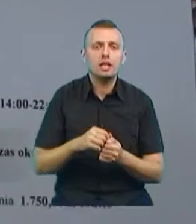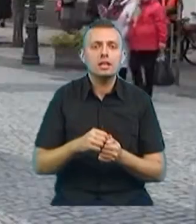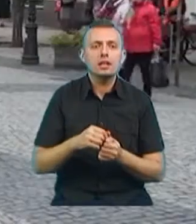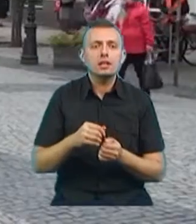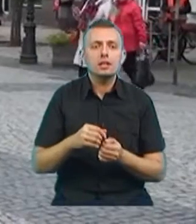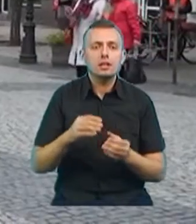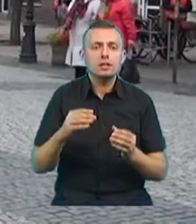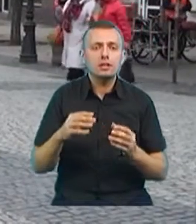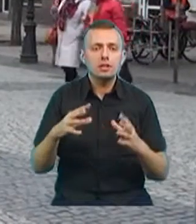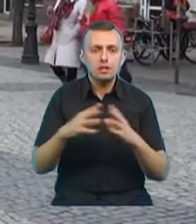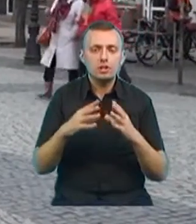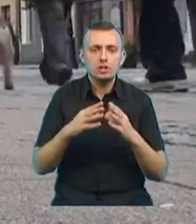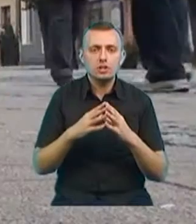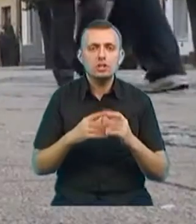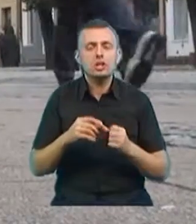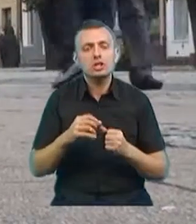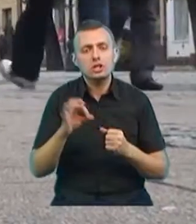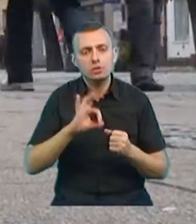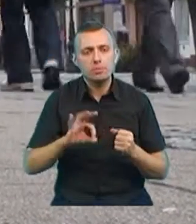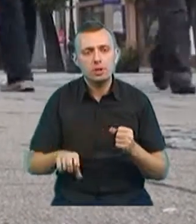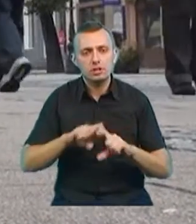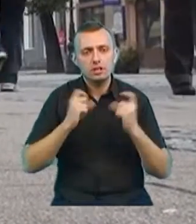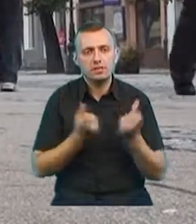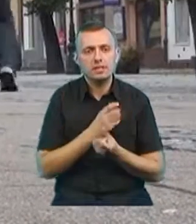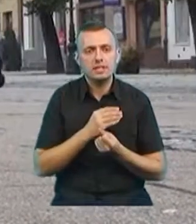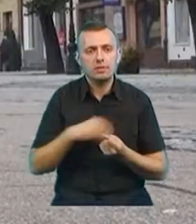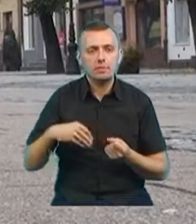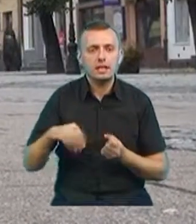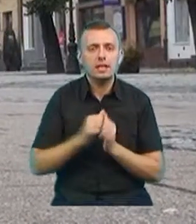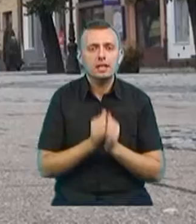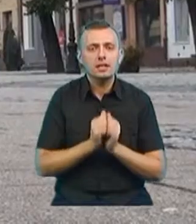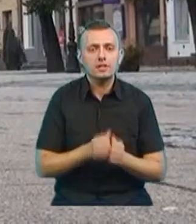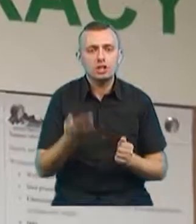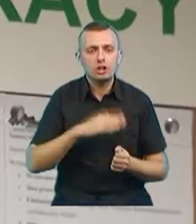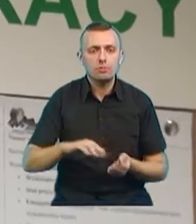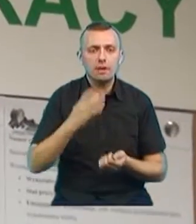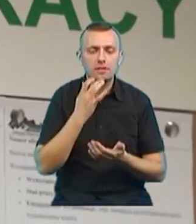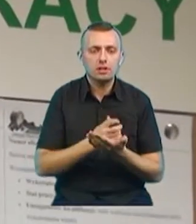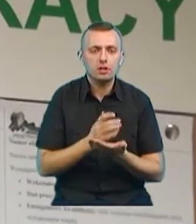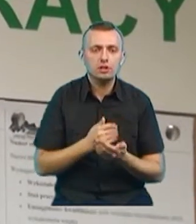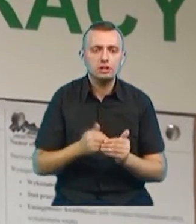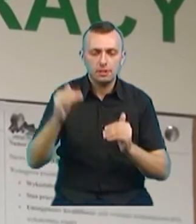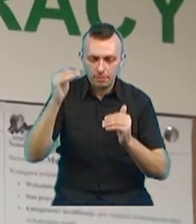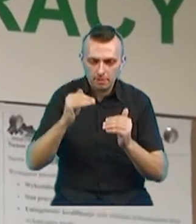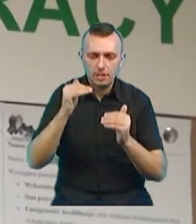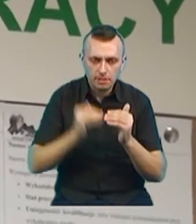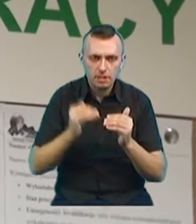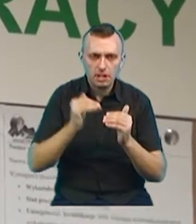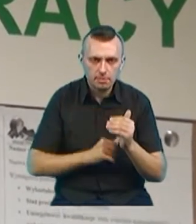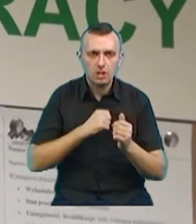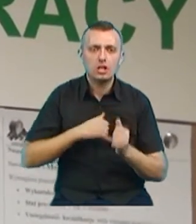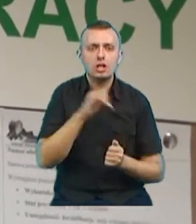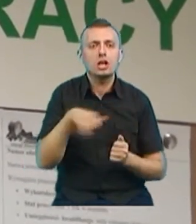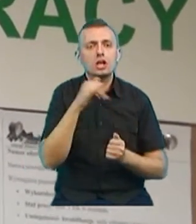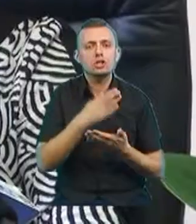10%. W powiecie kutnowskim w sierpniu było to 14%. Wstępne statystyki we wrześniu są korzystne. Nadal zatem utrzymuje się tendencja zmniejszania